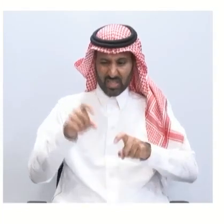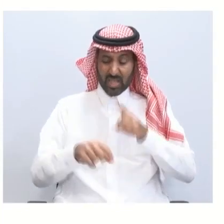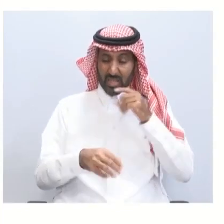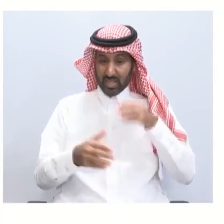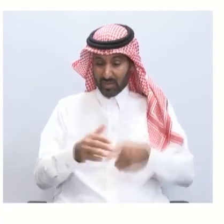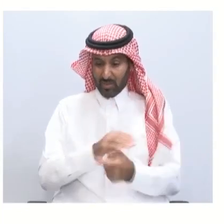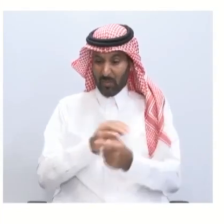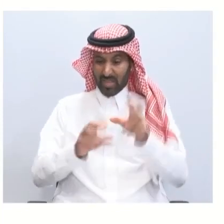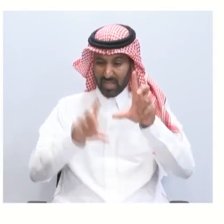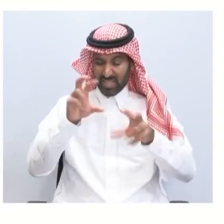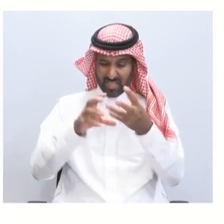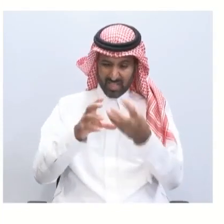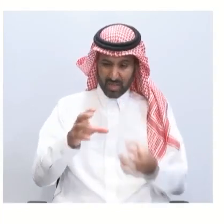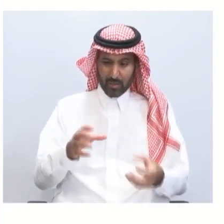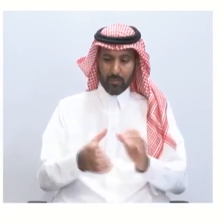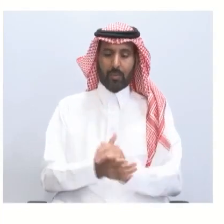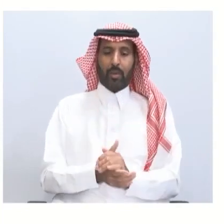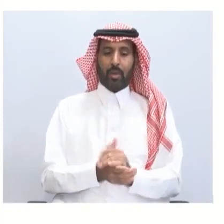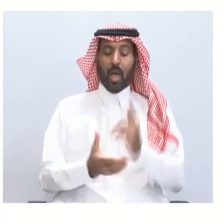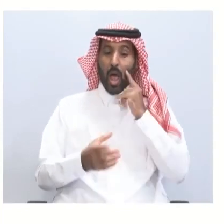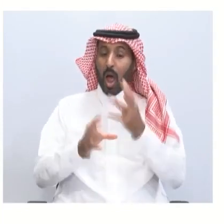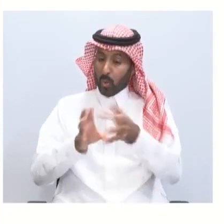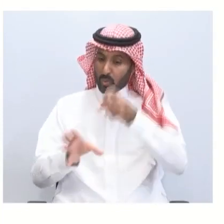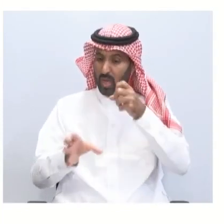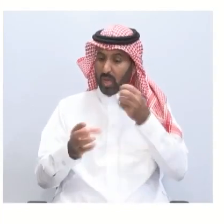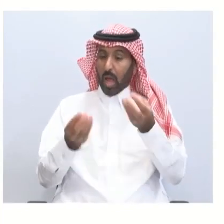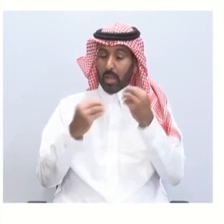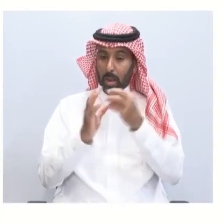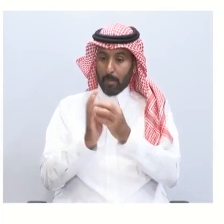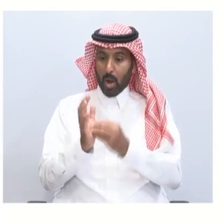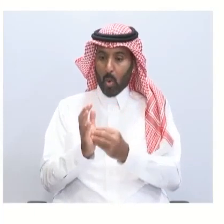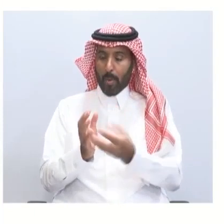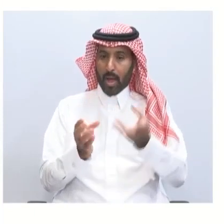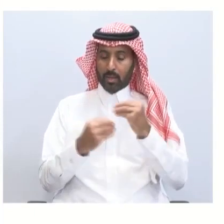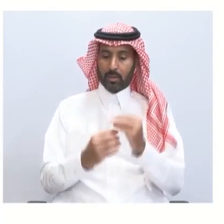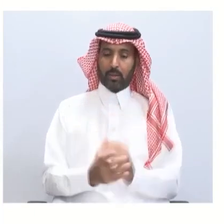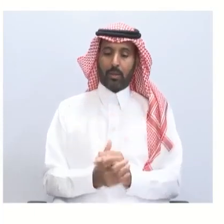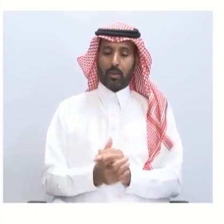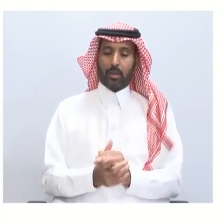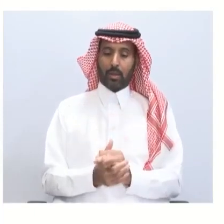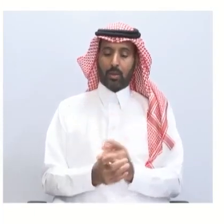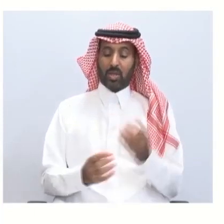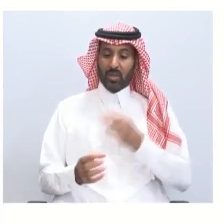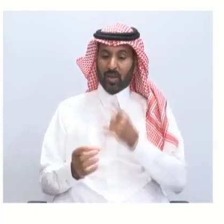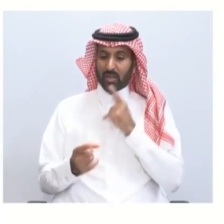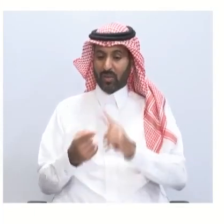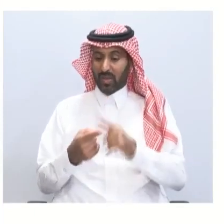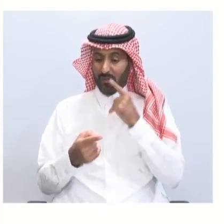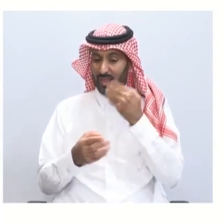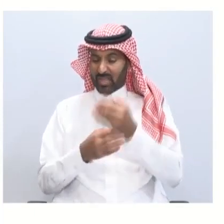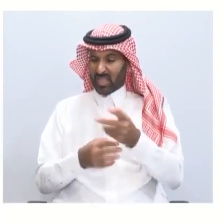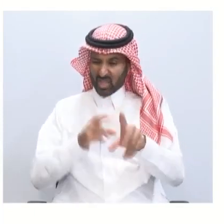جهاز الحاسوب او سرقه المعلومات واستغلالها في تنفيذ